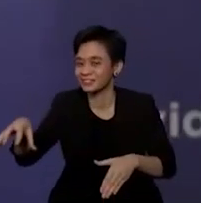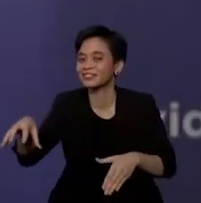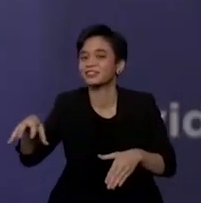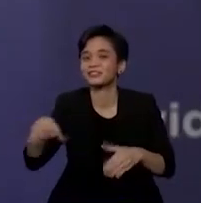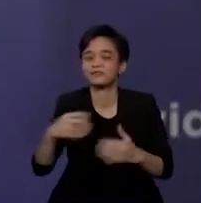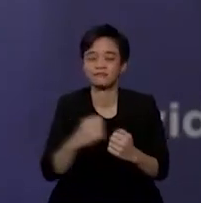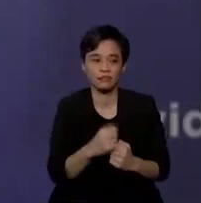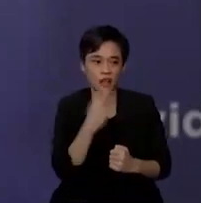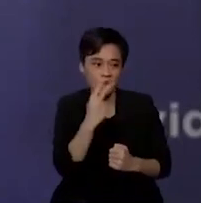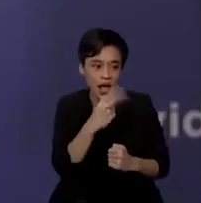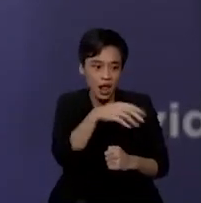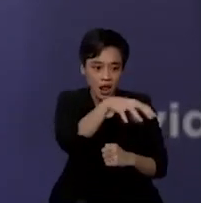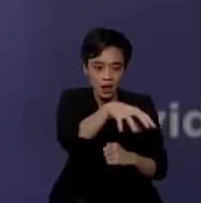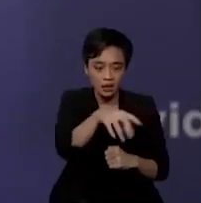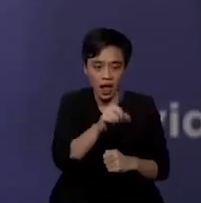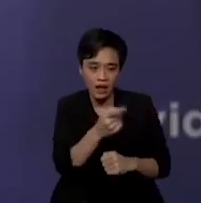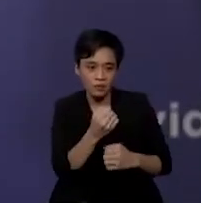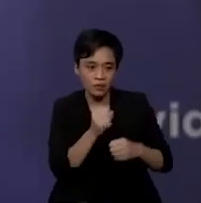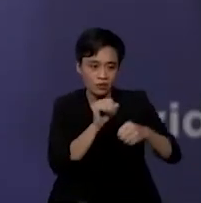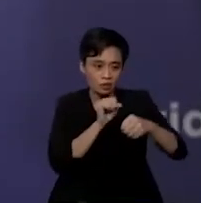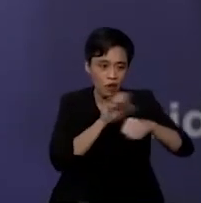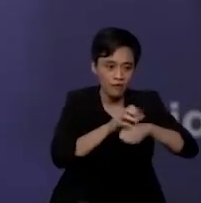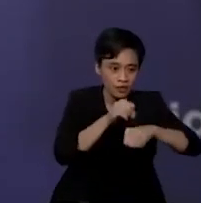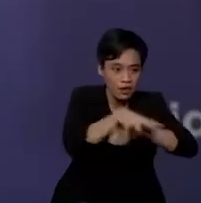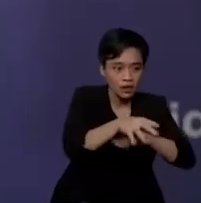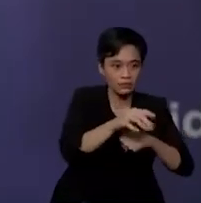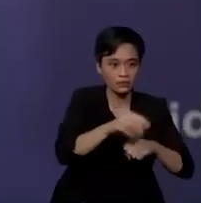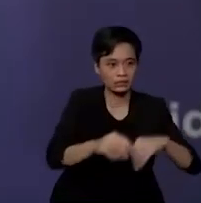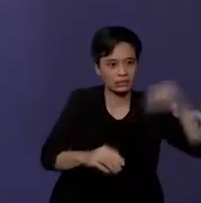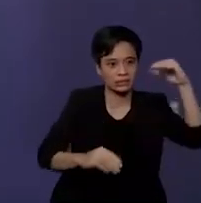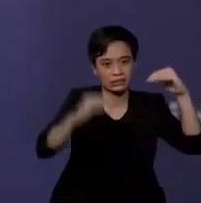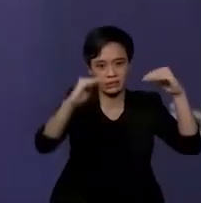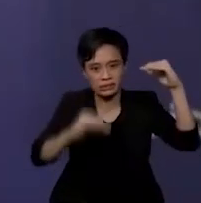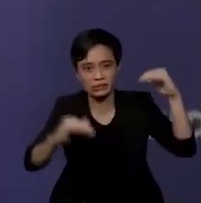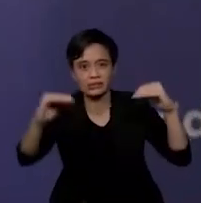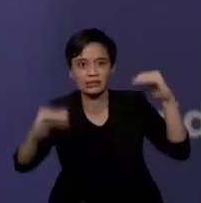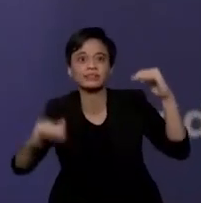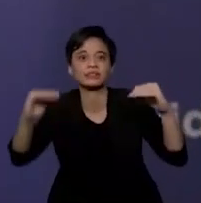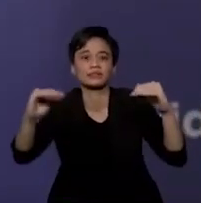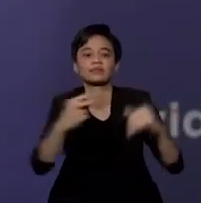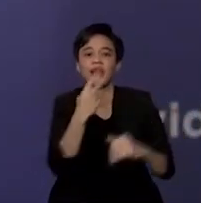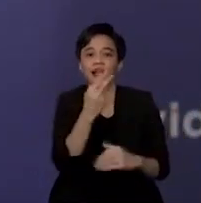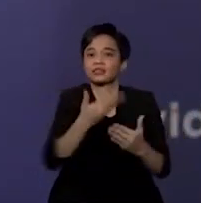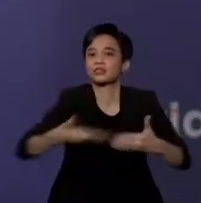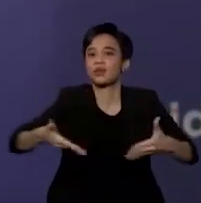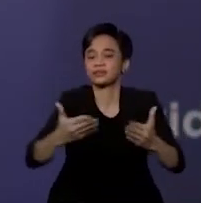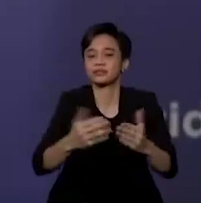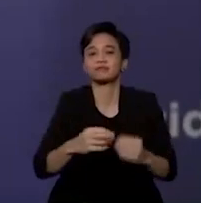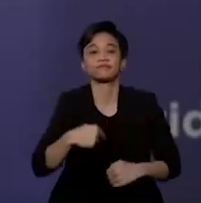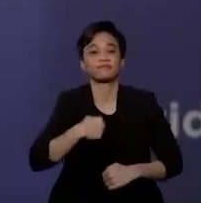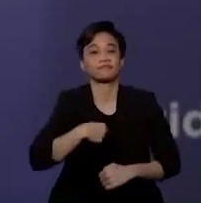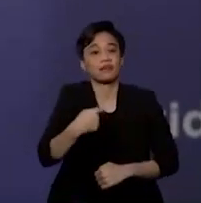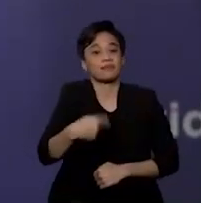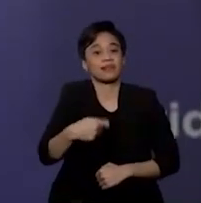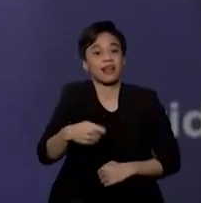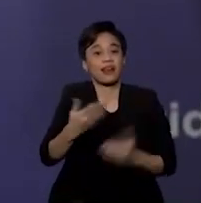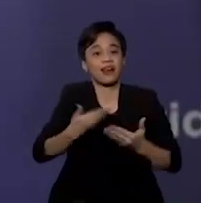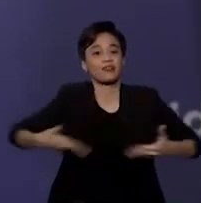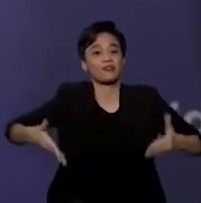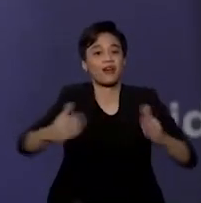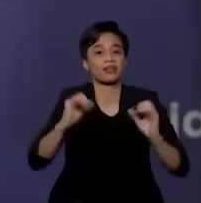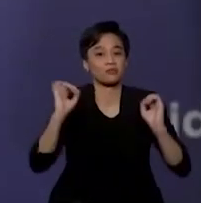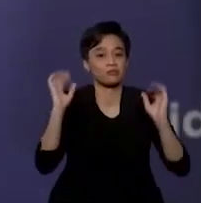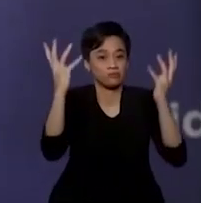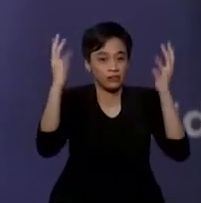kategori tingkat kerawanan COVID. Berdasarkan hasil kerja Kementerian LHK